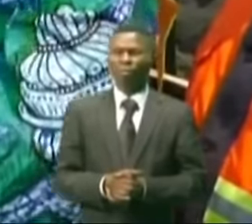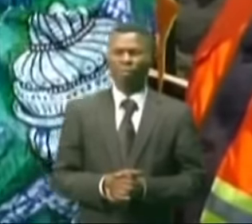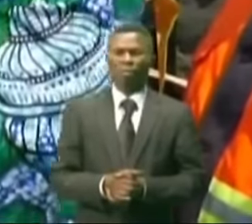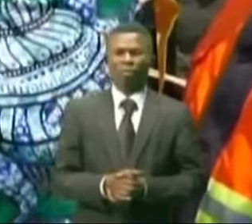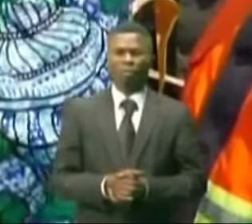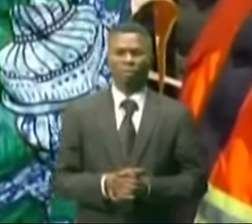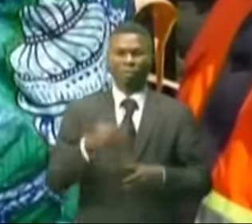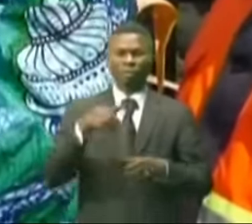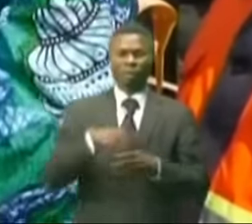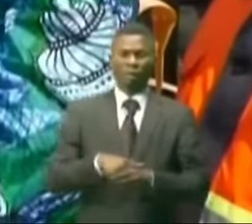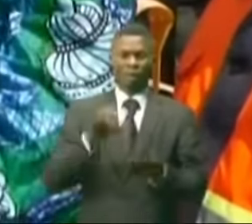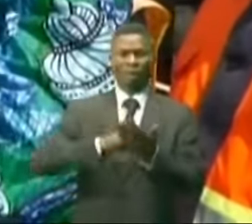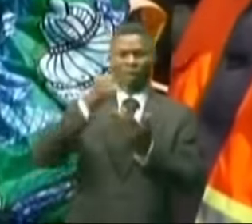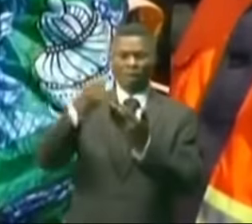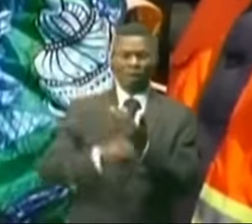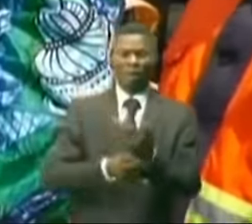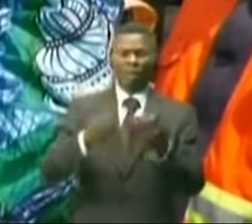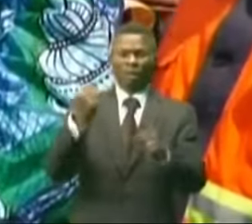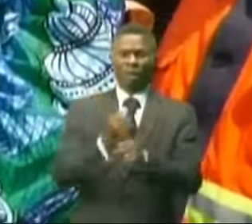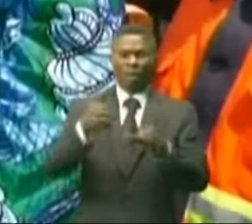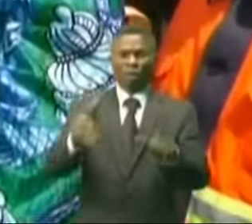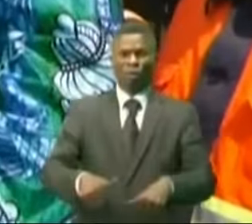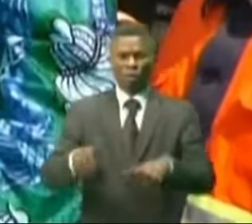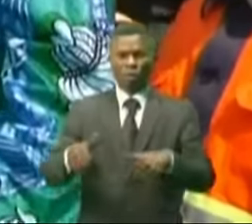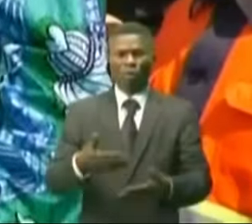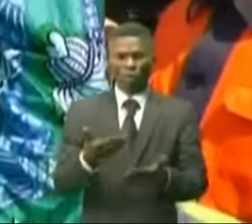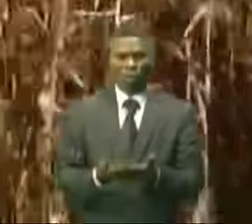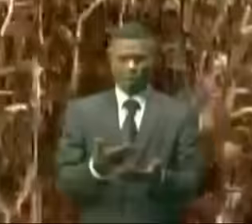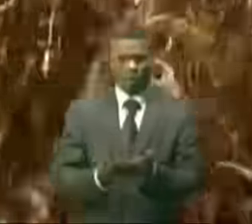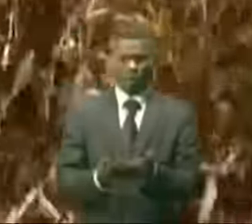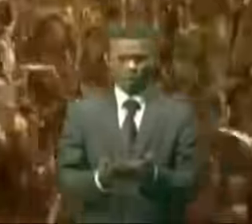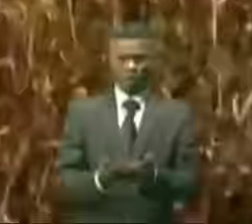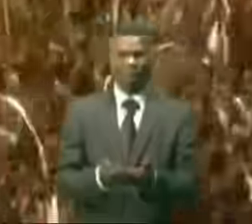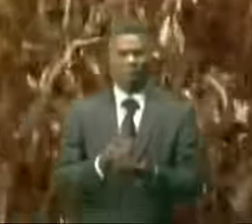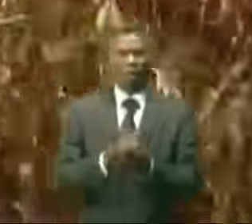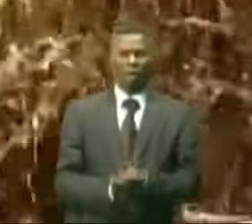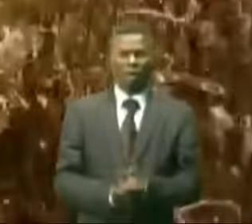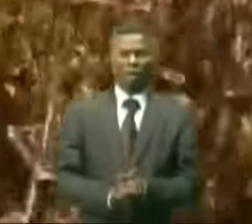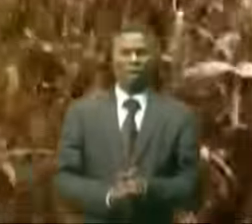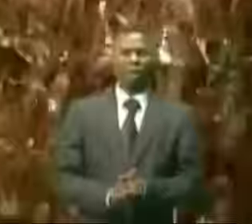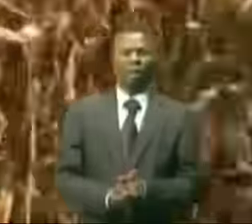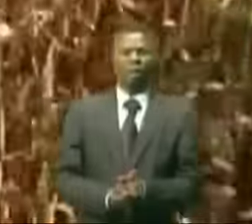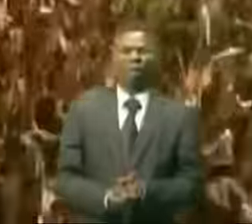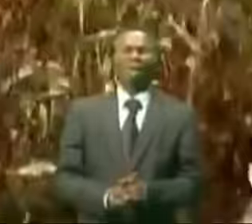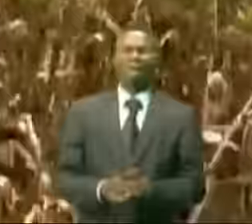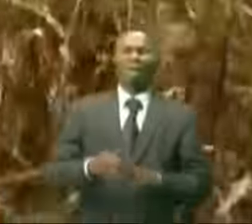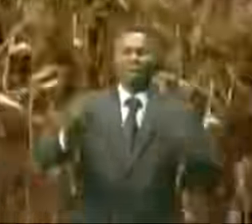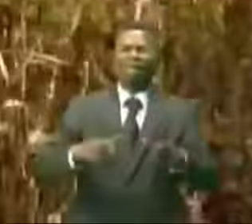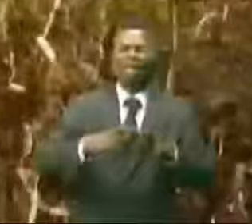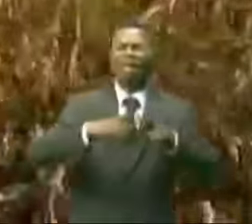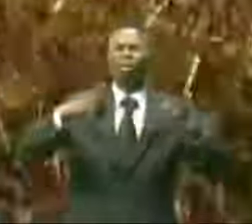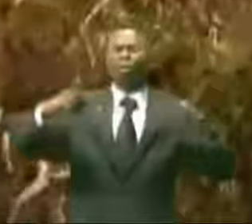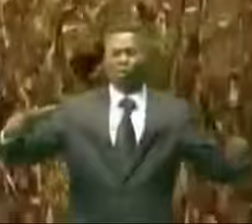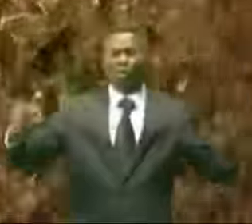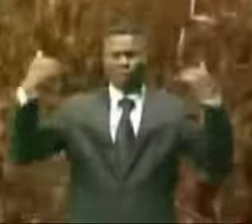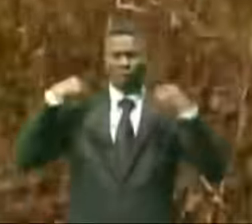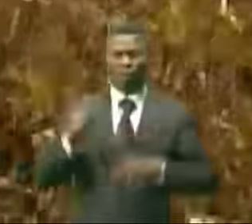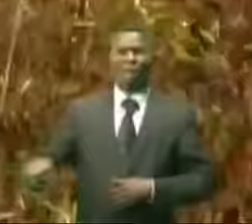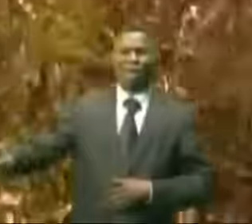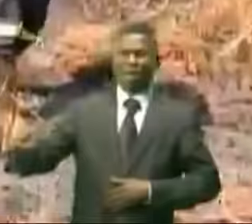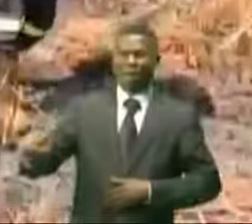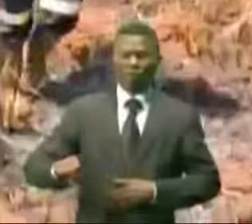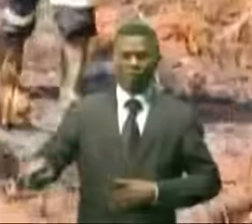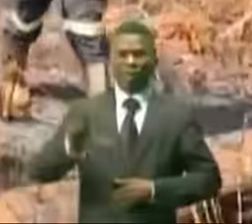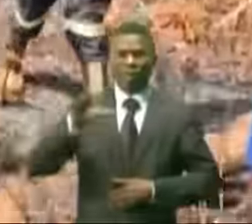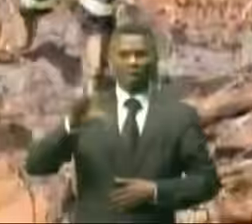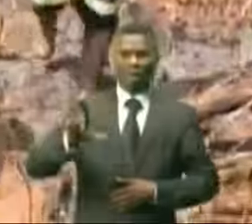À travers ce projet agricole de culture de maïs sur une étendue de 1500 hectares, la chef des secteurs de Lulu Betty Kiando